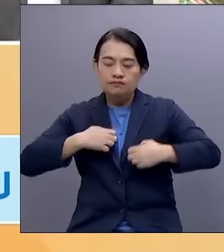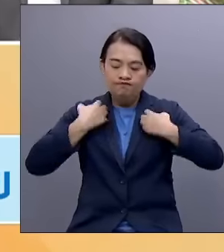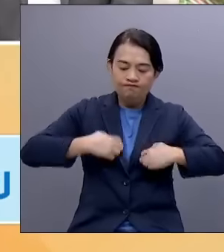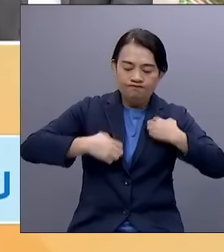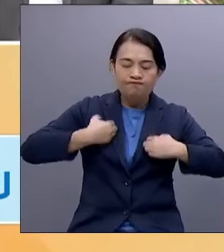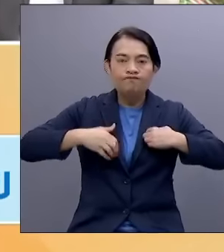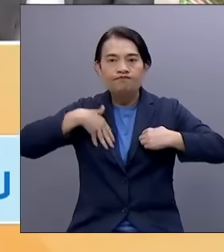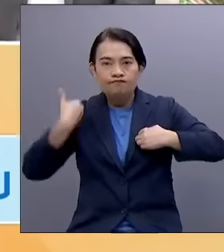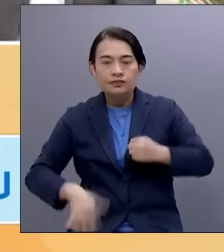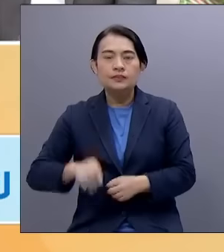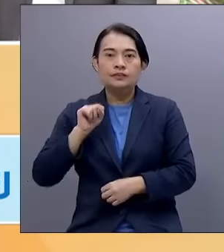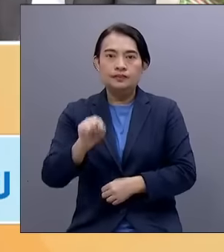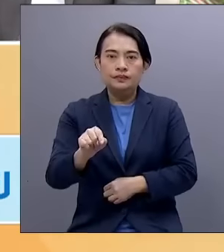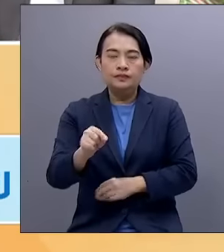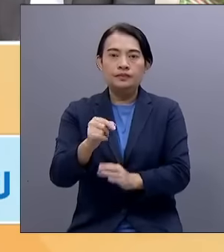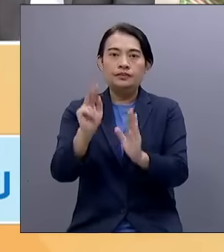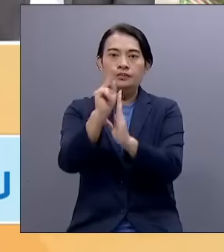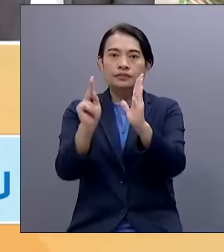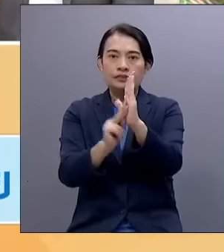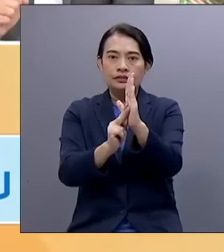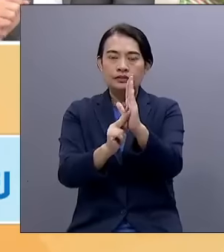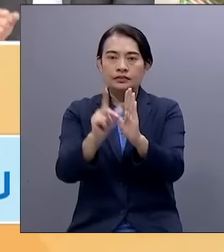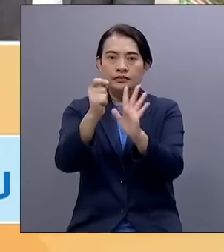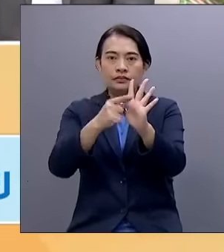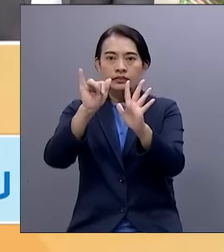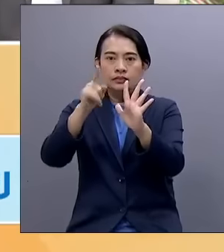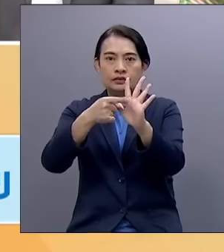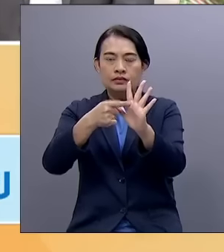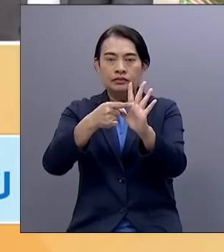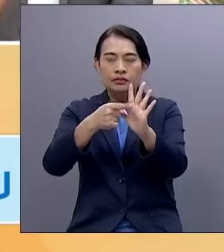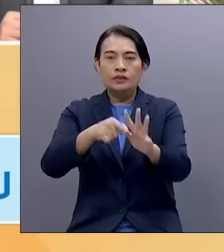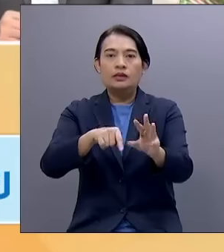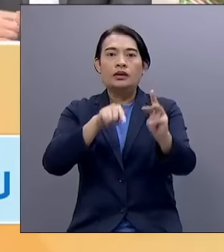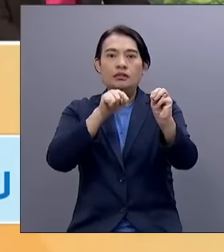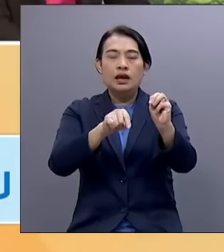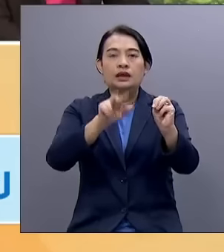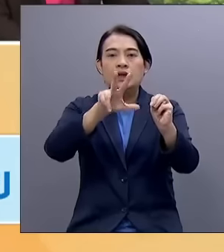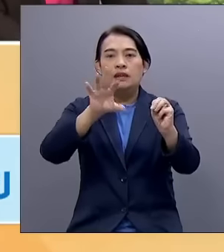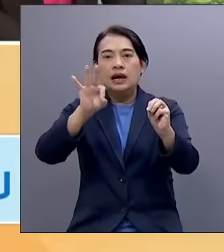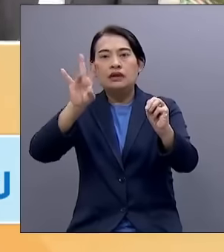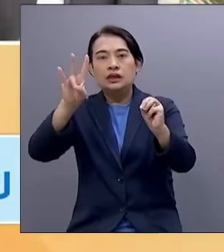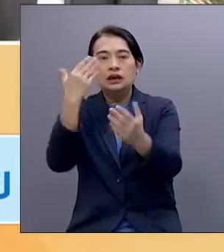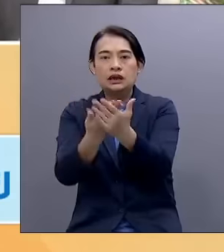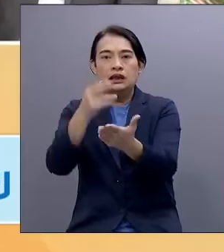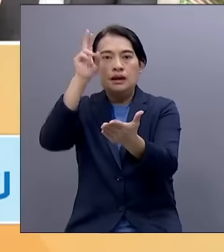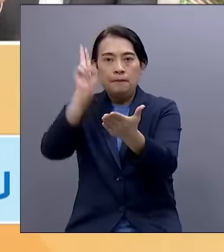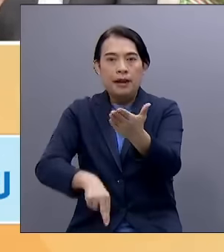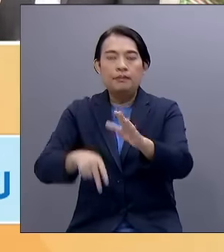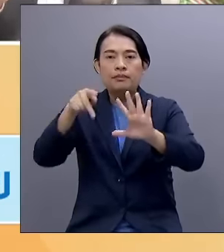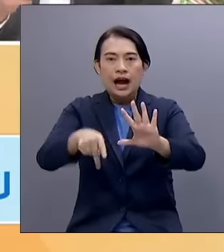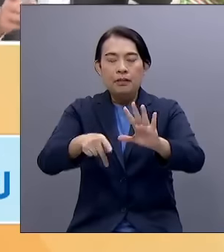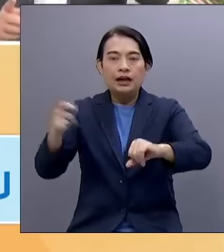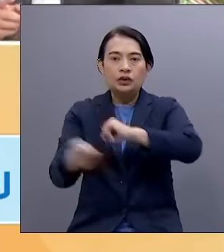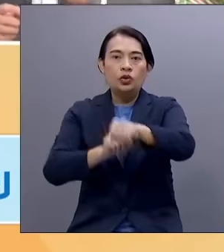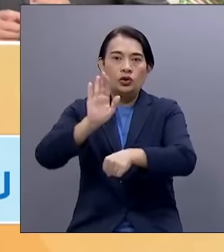รำคาญครับนะครับอันเนี้ยตามกฎหมายประมวลกฎหมายอาญามาตรา397มีโทษปรับ 5,000บาทอือันนี้จริงๆมันเกิดตั้งแต่